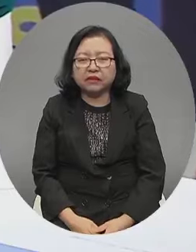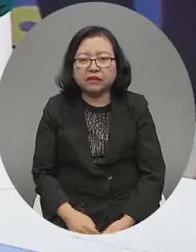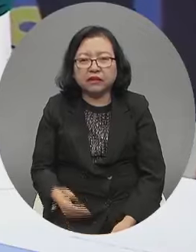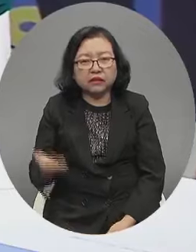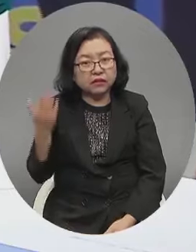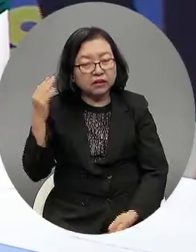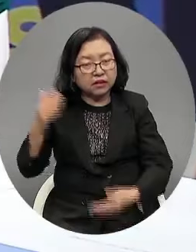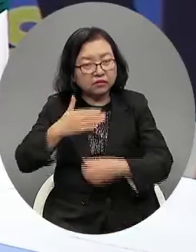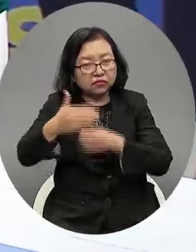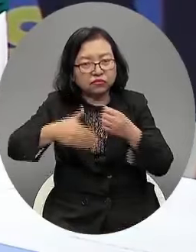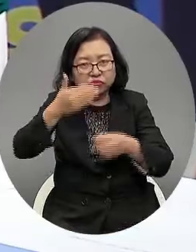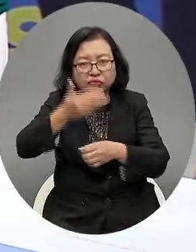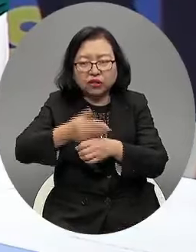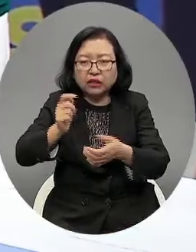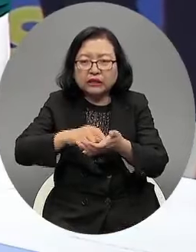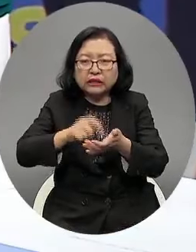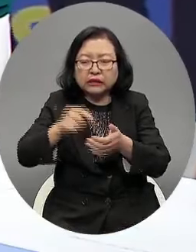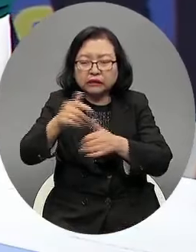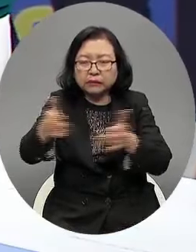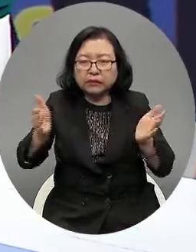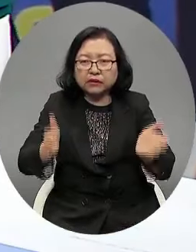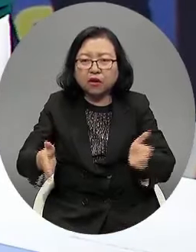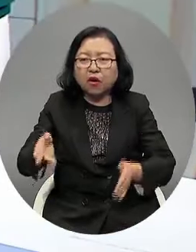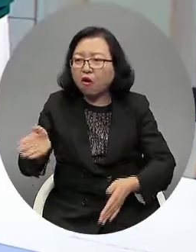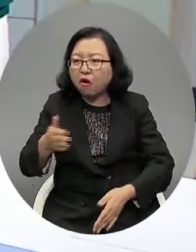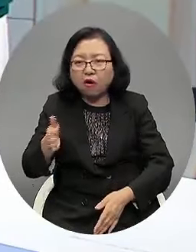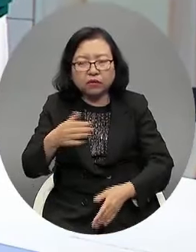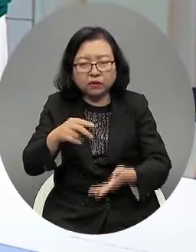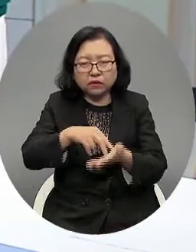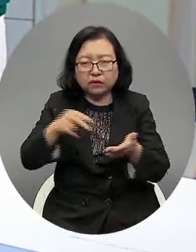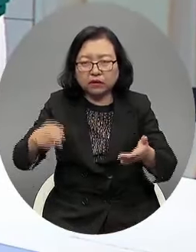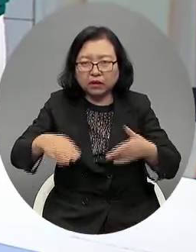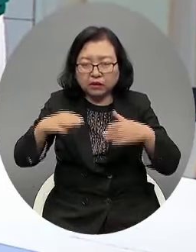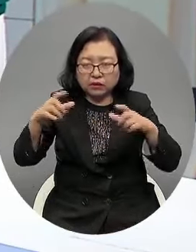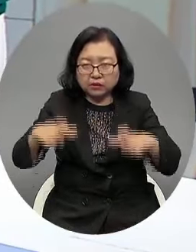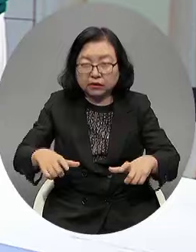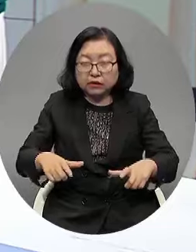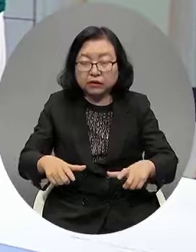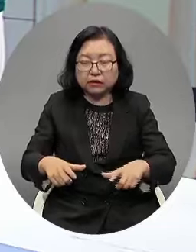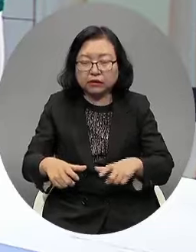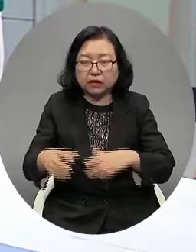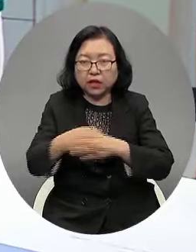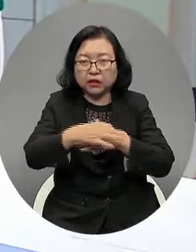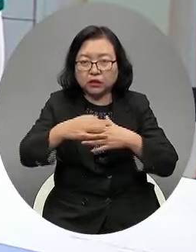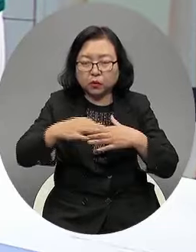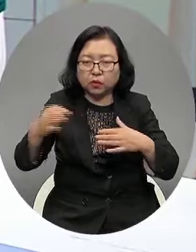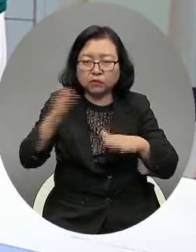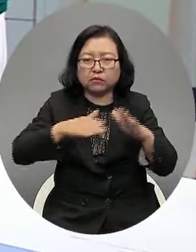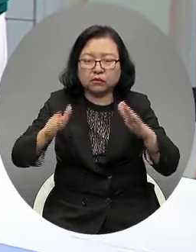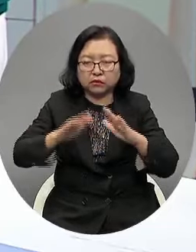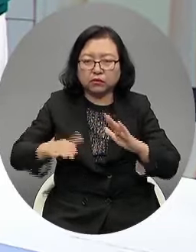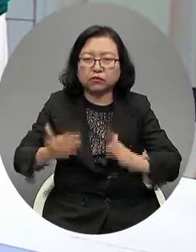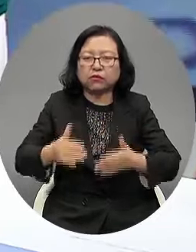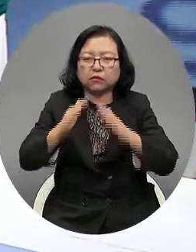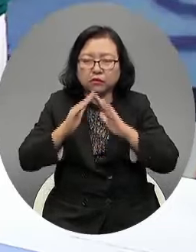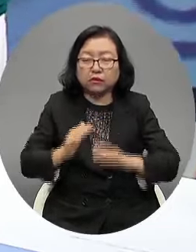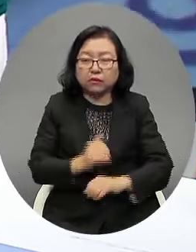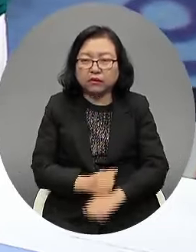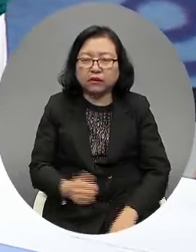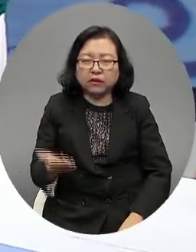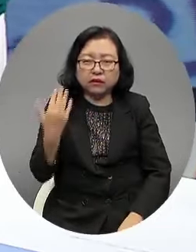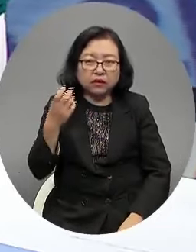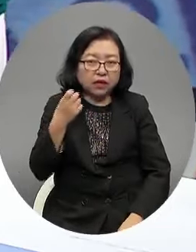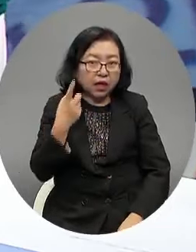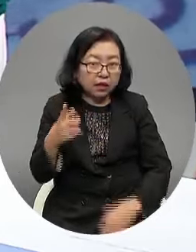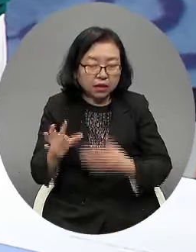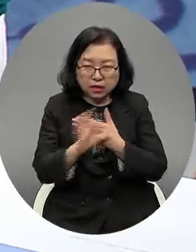지난 9년간 응급실이 없던 단양군에 보건의료원이 정식으로 문을 열었습니다. 지난 한 달 임시 개원 기간